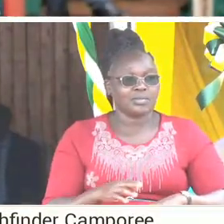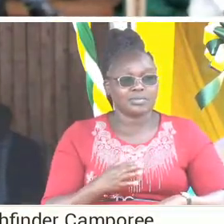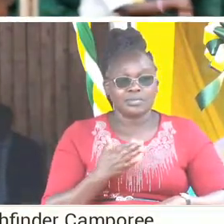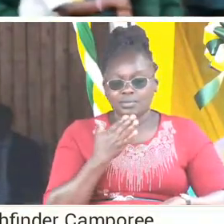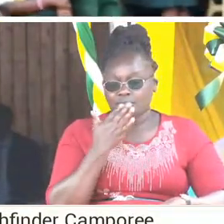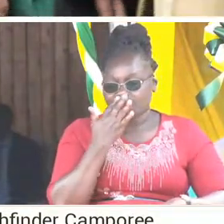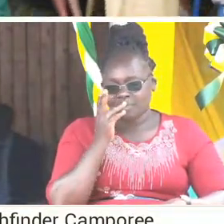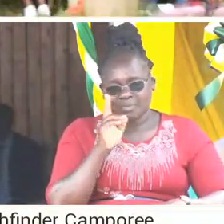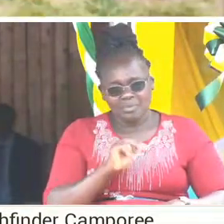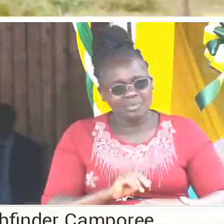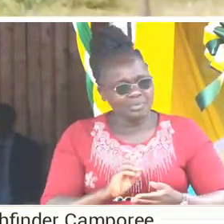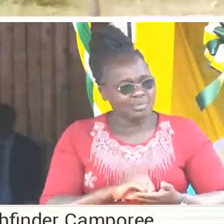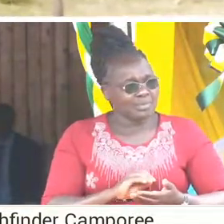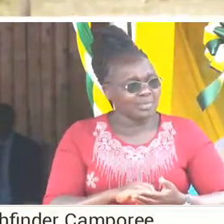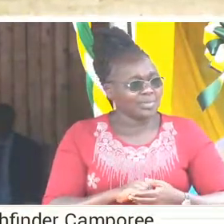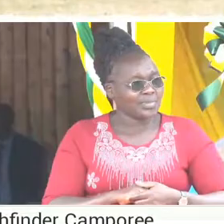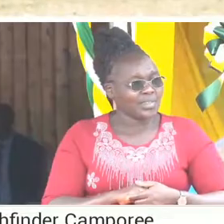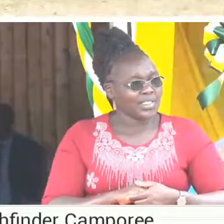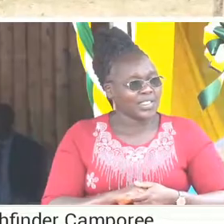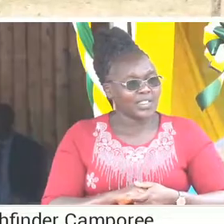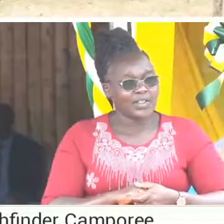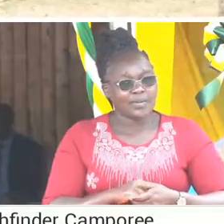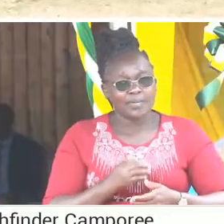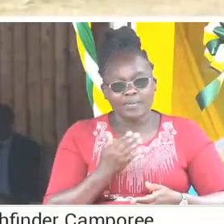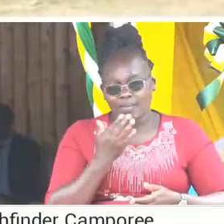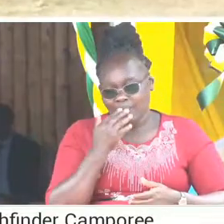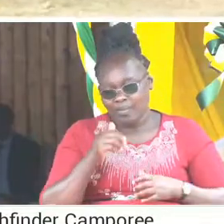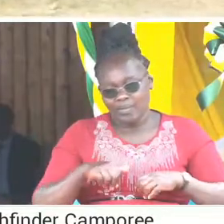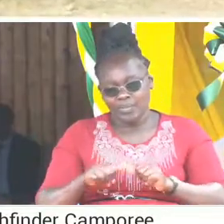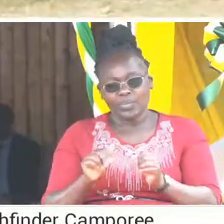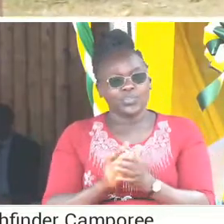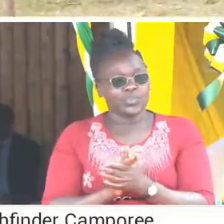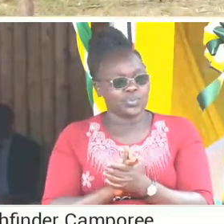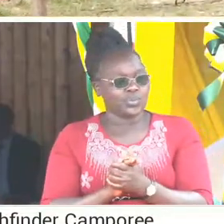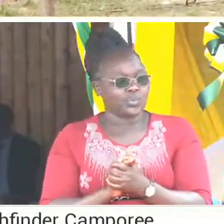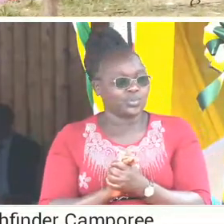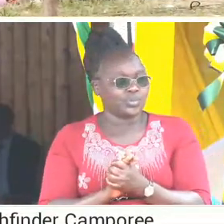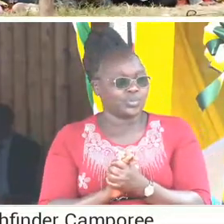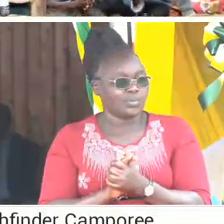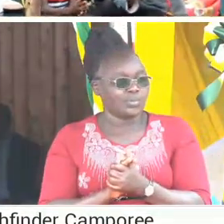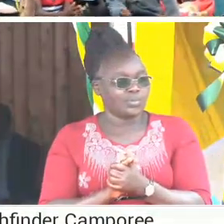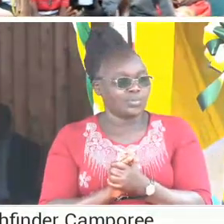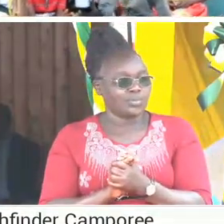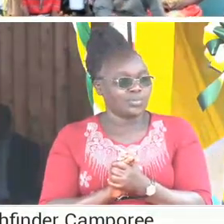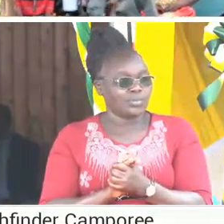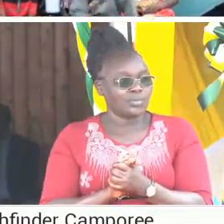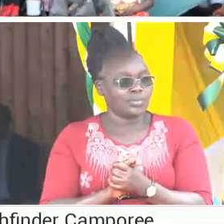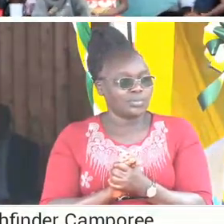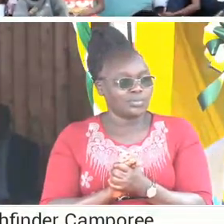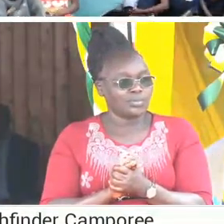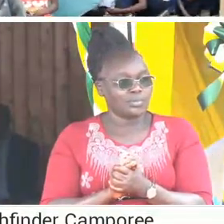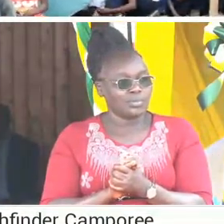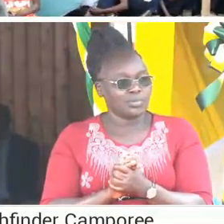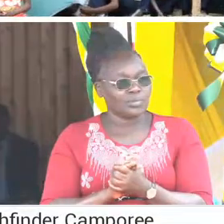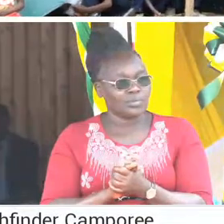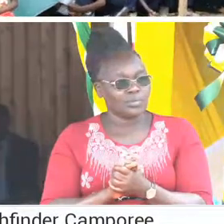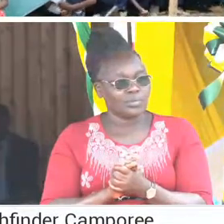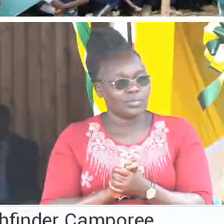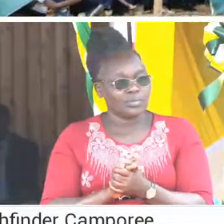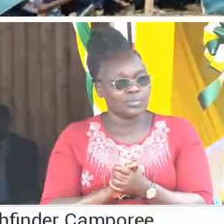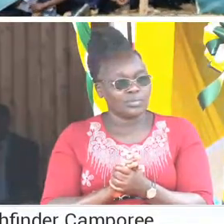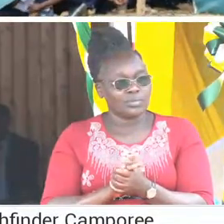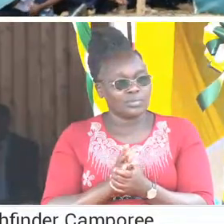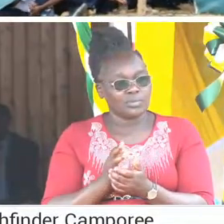hiyo story, wacha niuliza. Semeni harufu ikazidi. Harufu ikazidi. Nionyesha hawa cha kusema, harufu ikazidi.